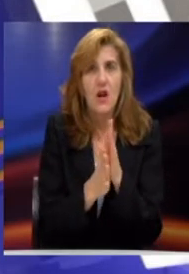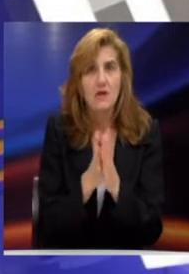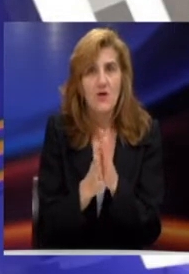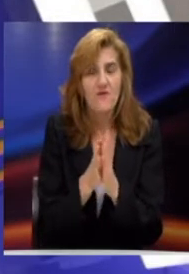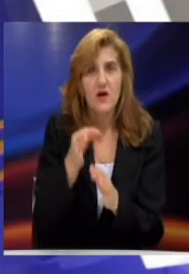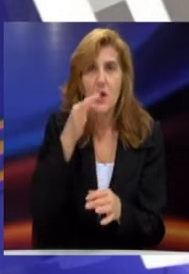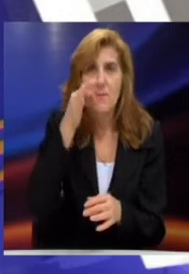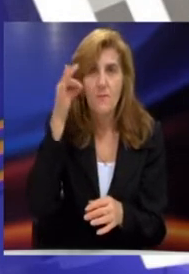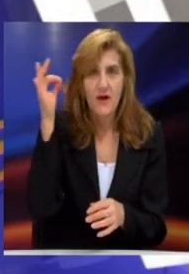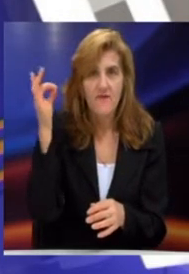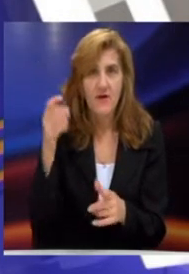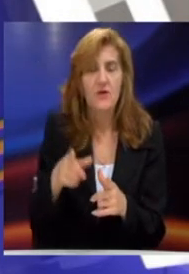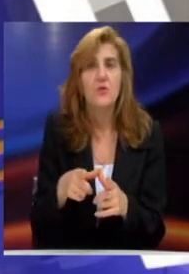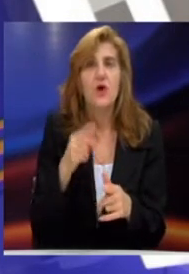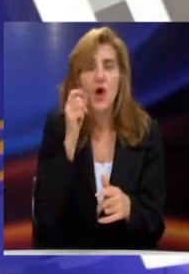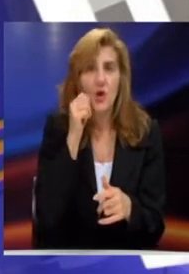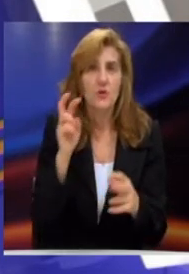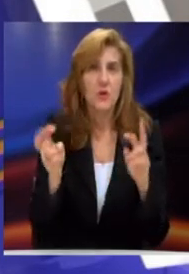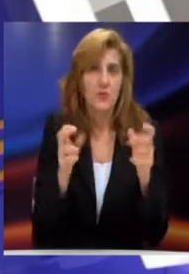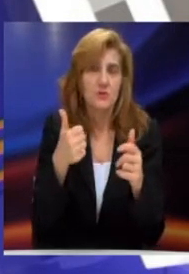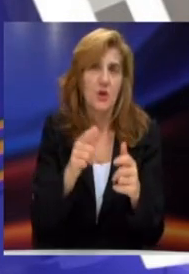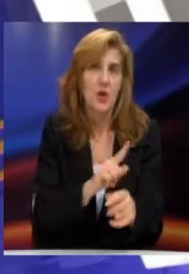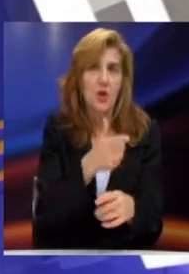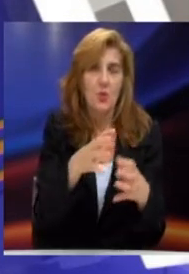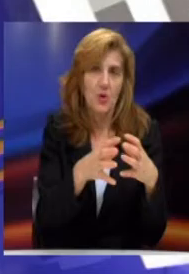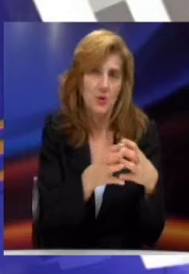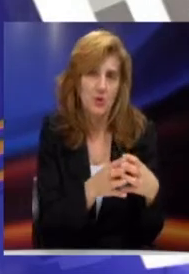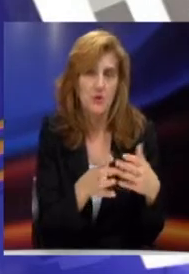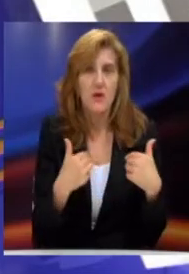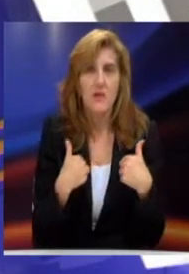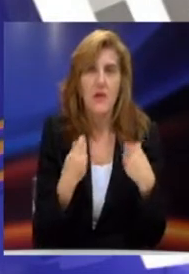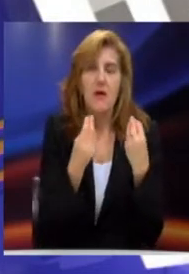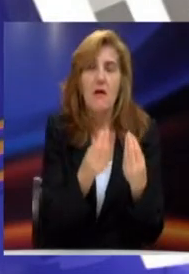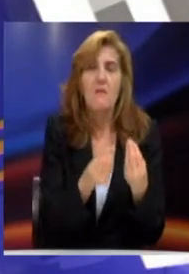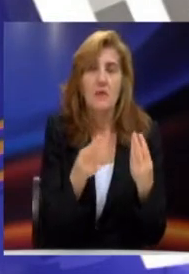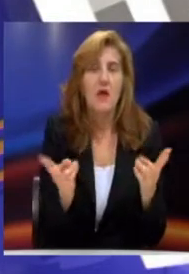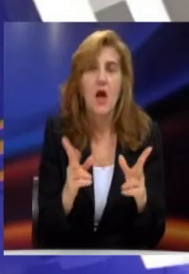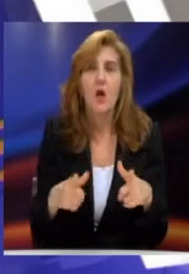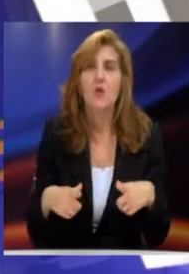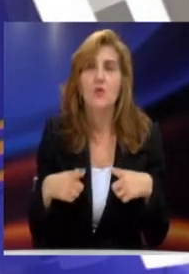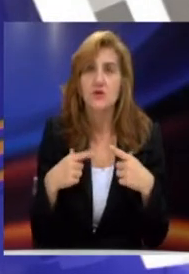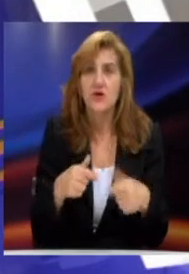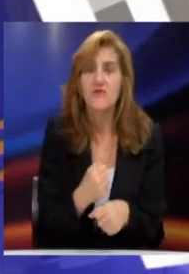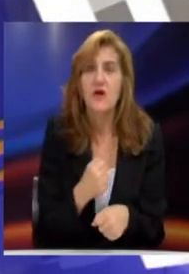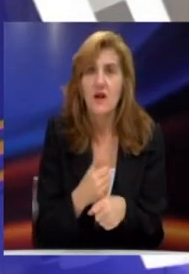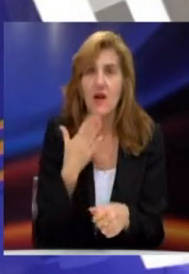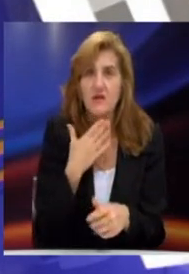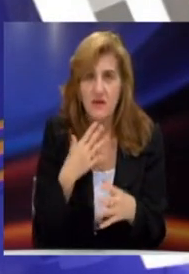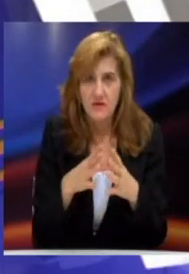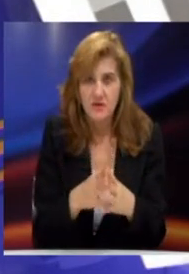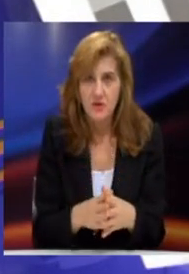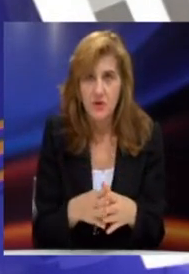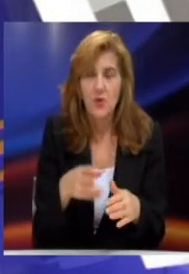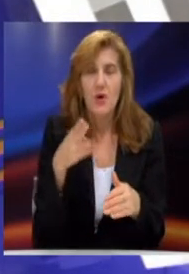pevaju, a roditelje pozovem u jednu drugu učionicu gdje ja prezentujem život i rad škole,